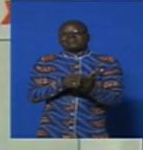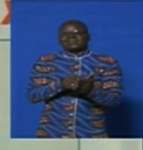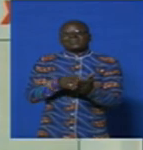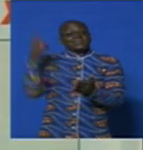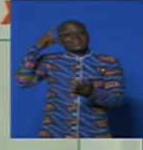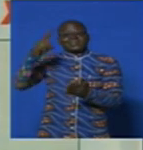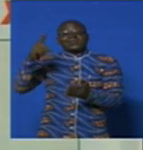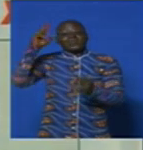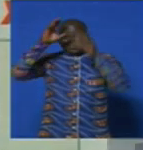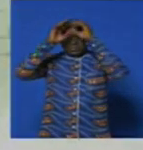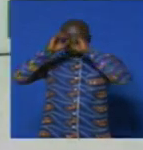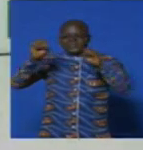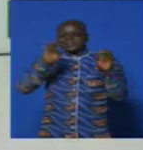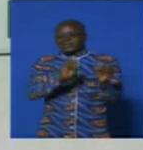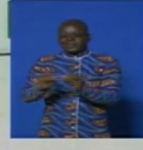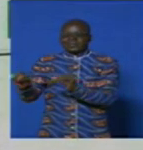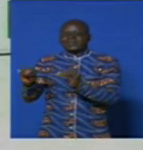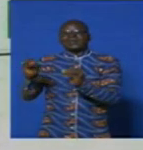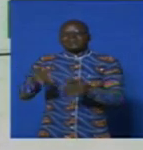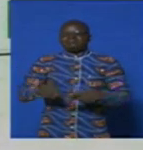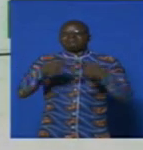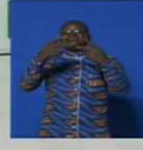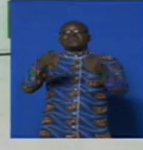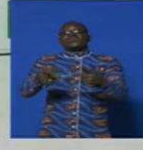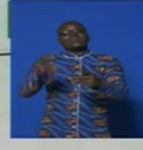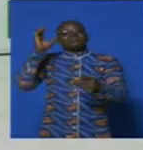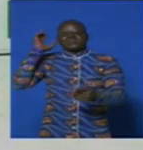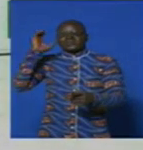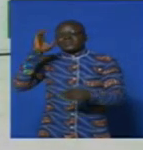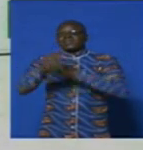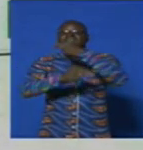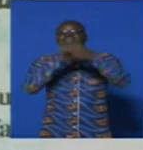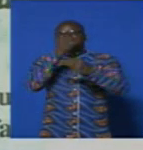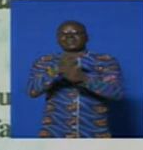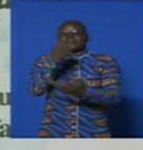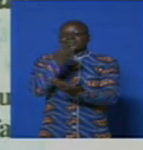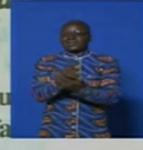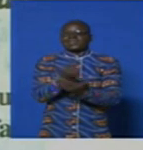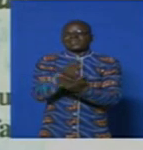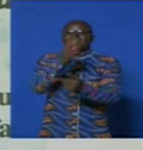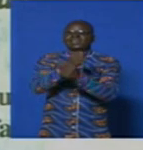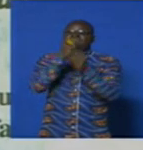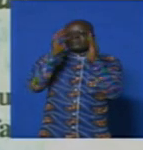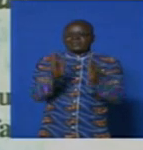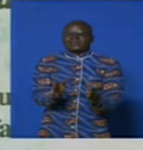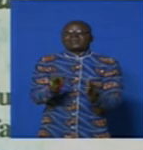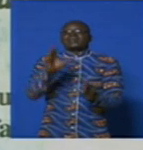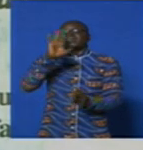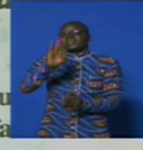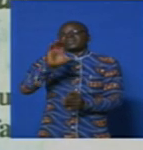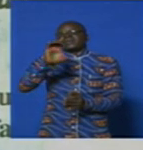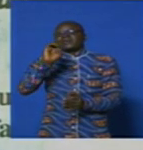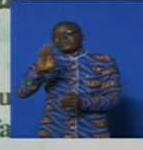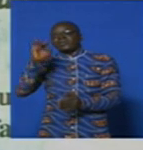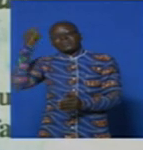Diabré dans le journal Le Pays à propos de la dernière conférence nationale sur les salaires des fonctionnaires. Le CEFO parle d'une sorte de